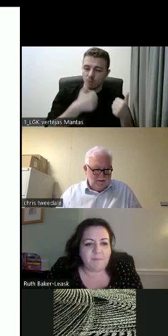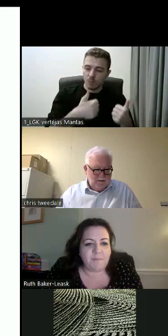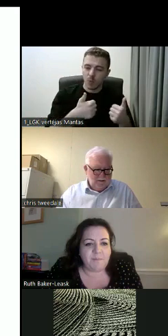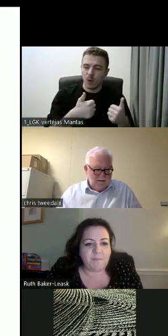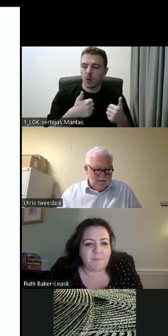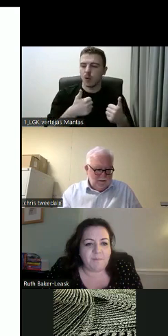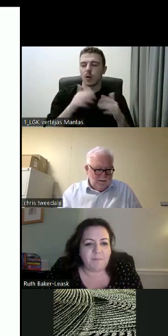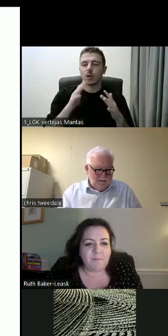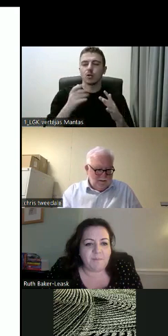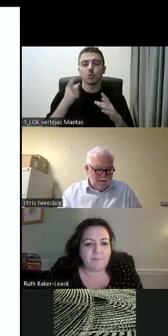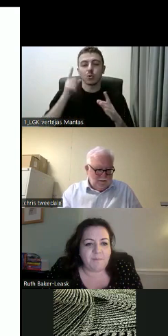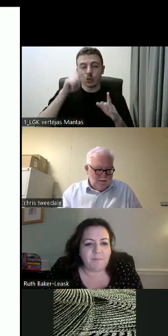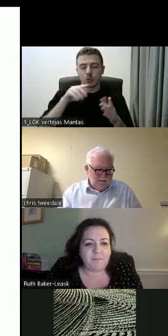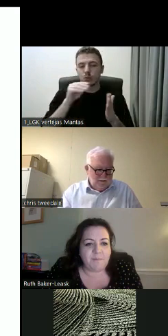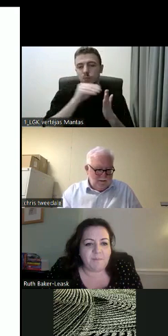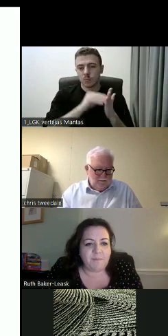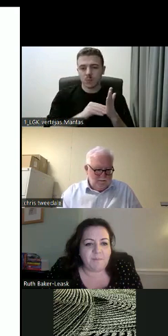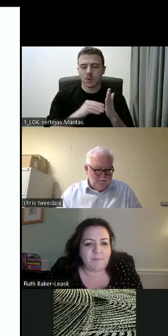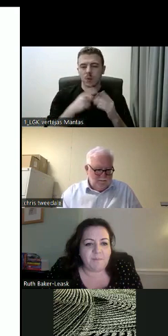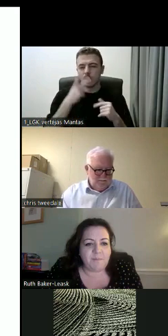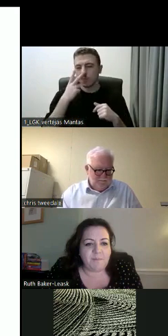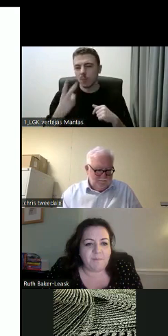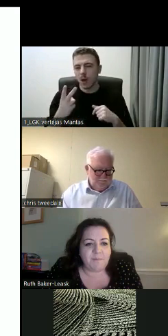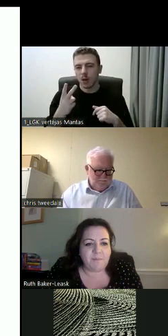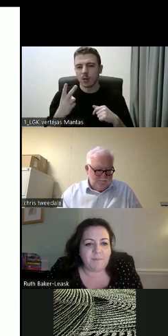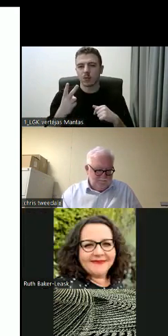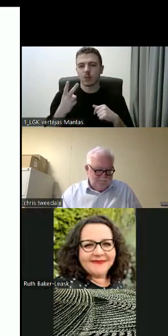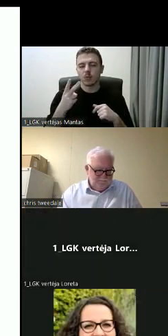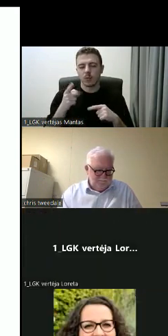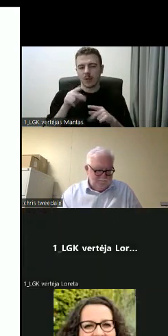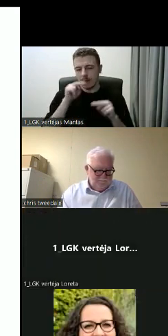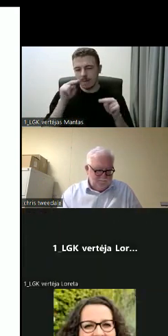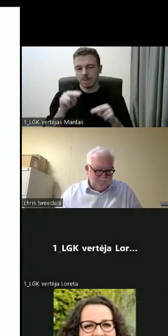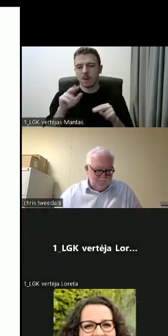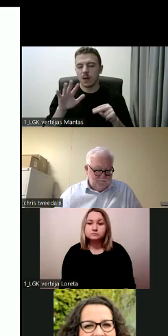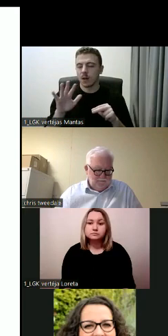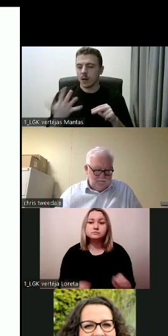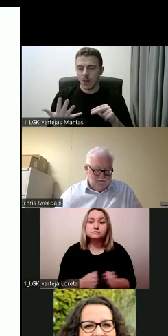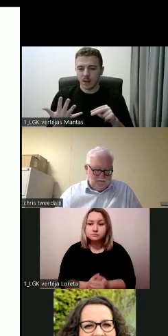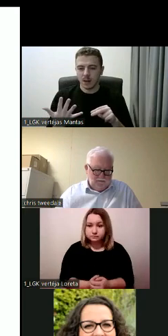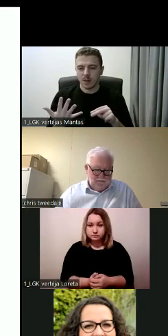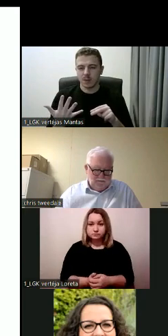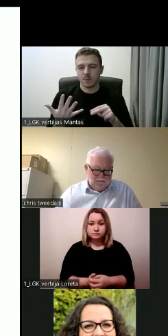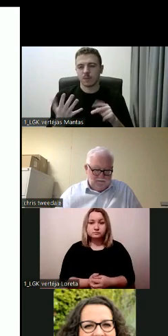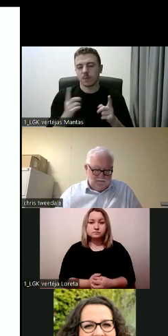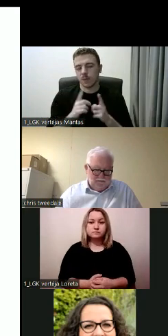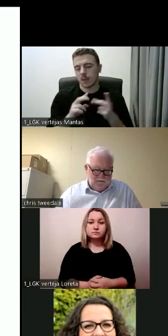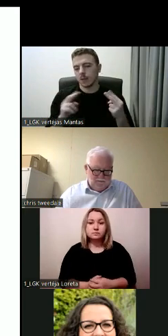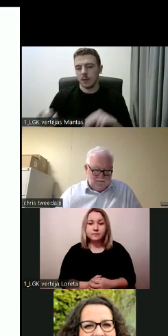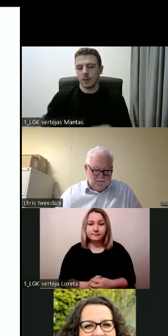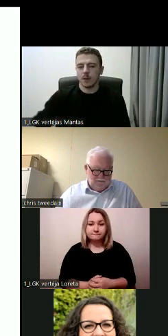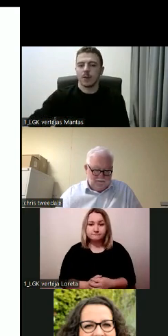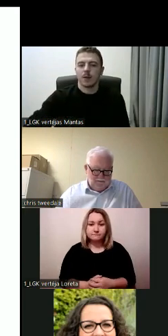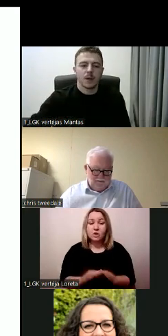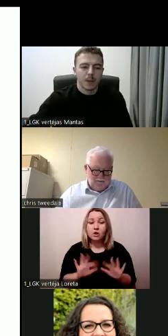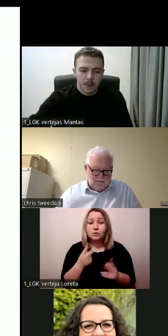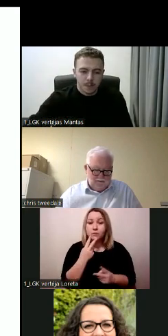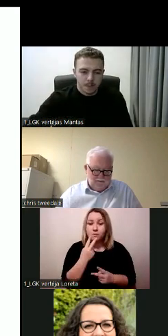jūs žinote, kas tokio matote, kas paliudė, kad viskas yra gerai, ar kai kas yra gerai. Ir jeigu matote